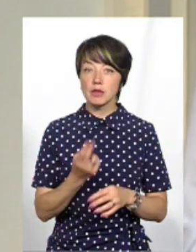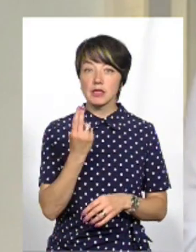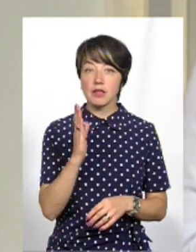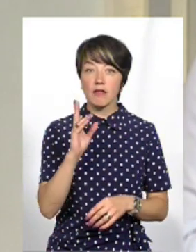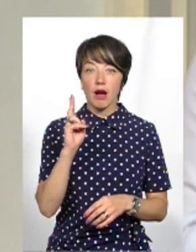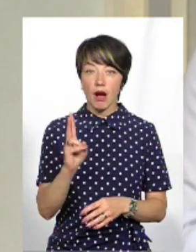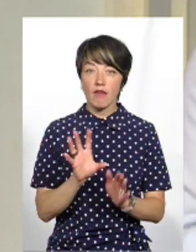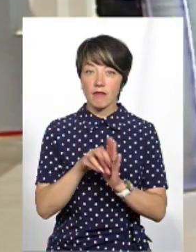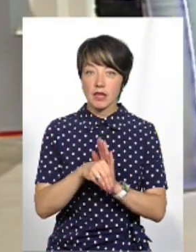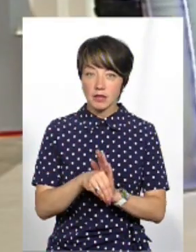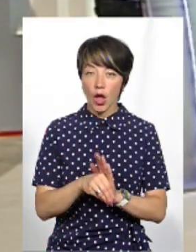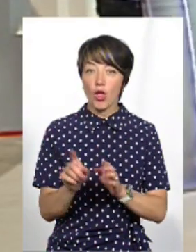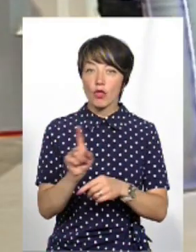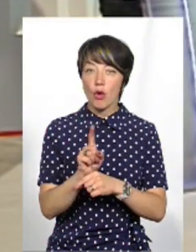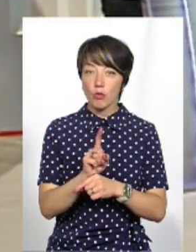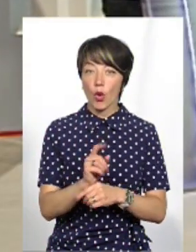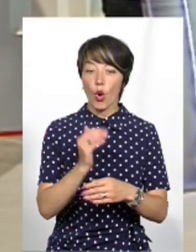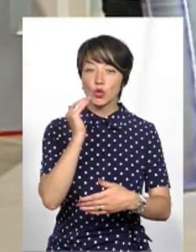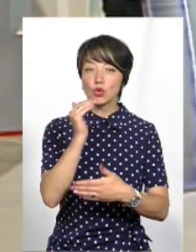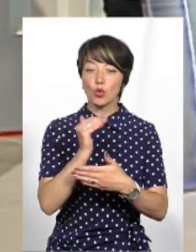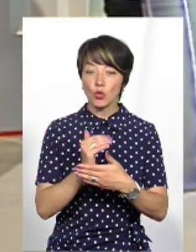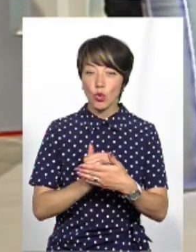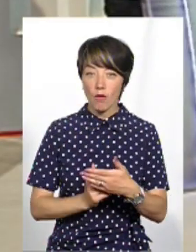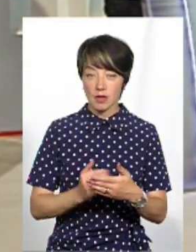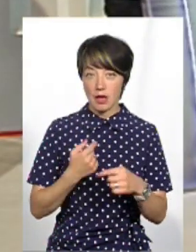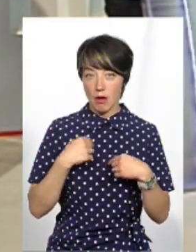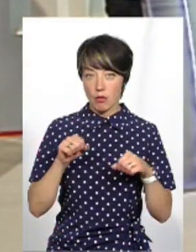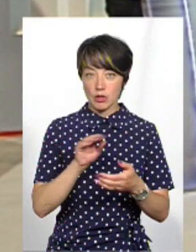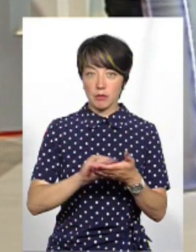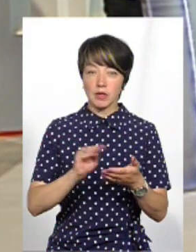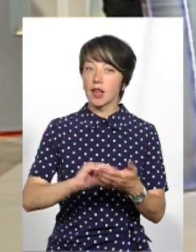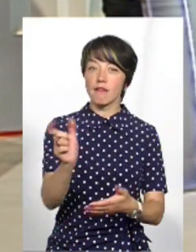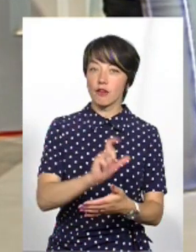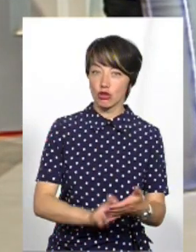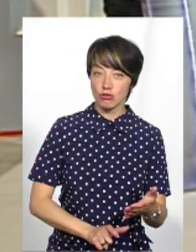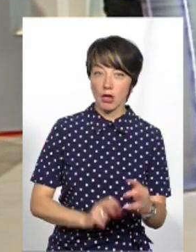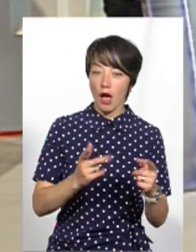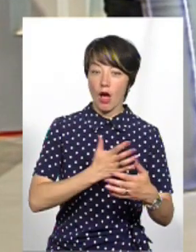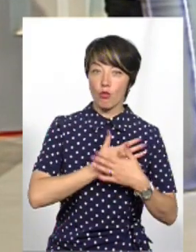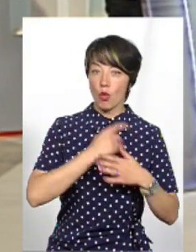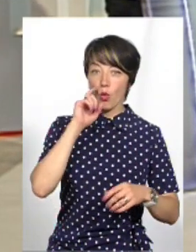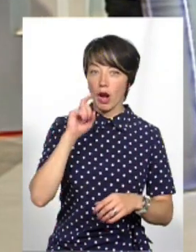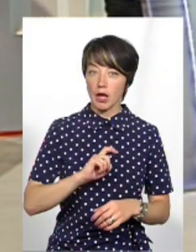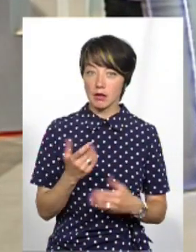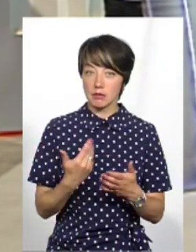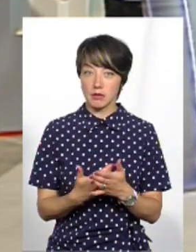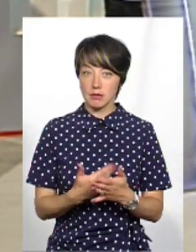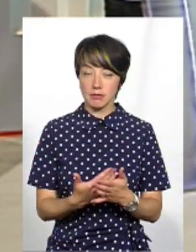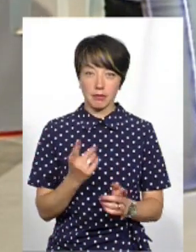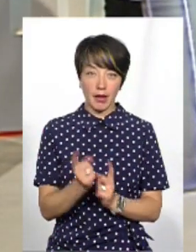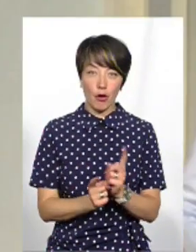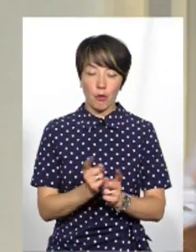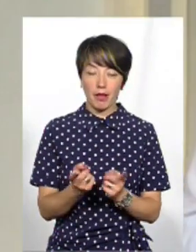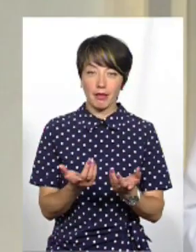ЦВК ввести якусь норму про структурованість програм. Тому що, вибачте, я можу як кандидат написати вірш, як я люблю Україну, Василя Симоненка там